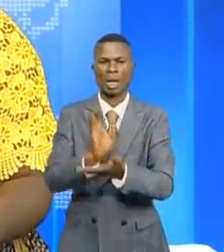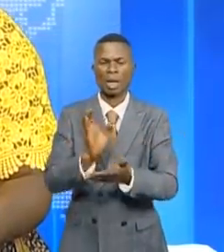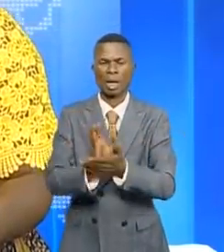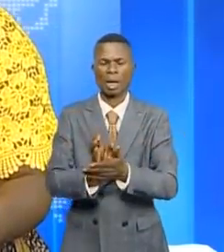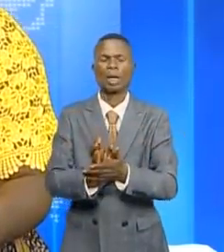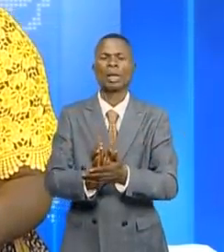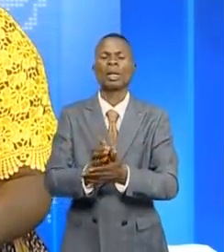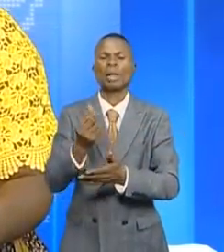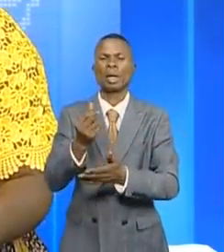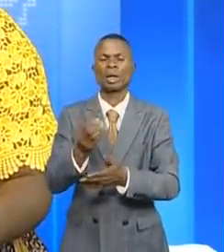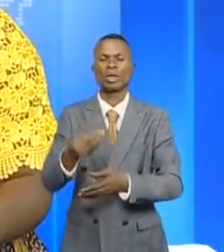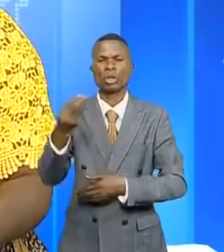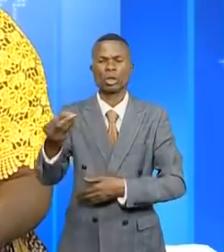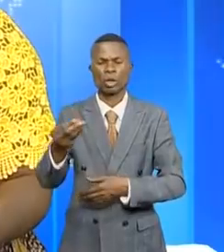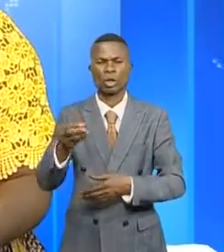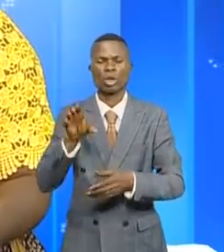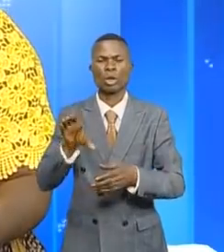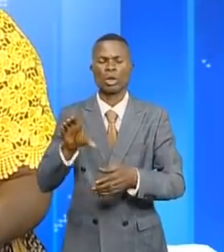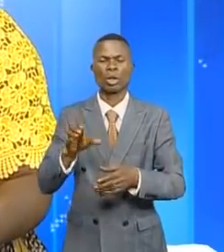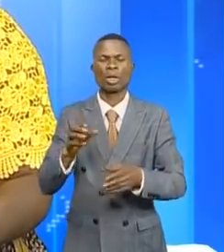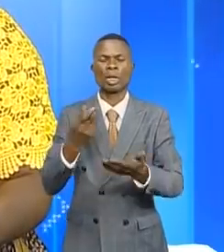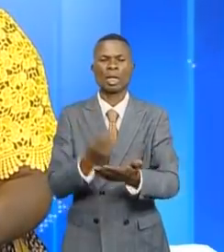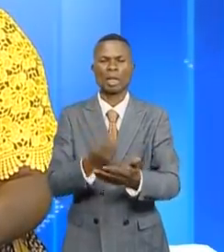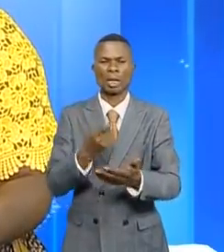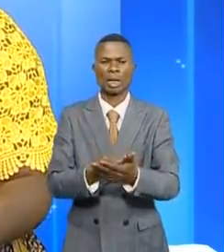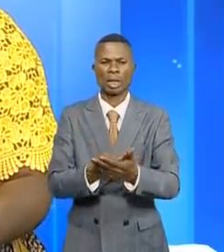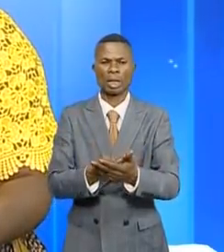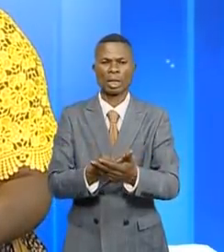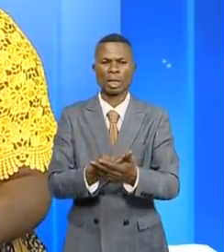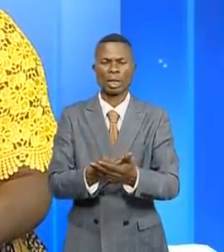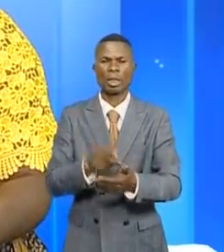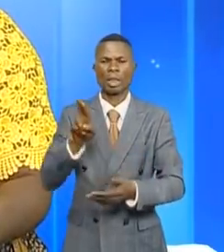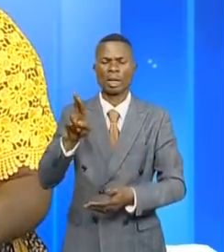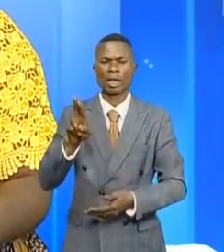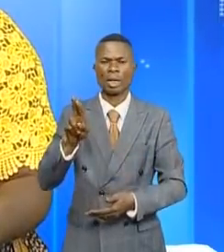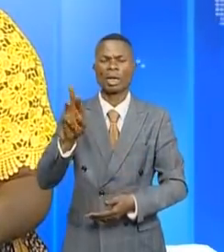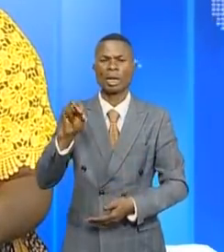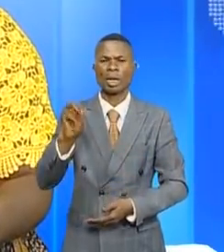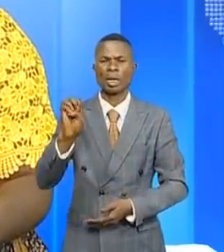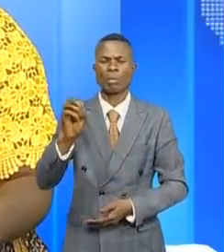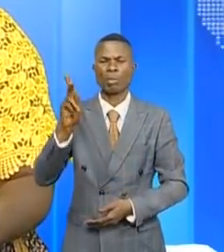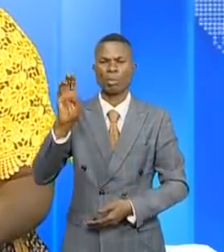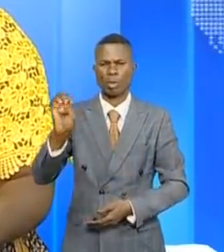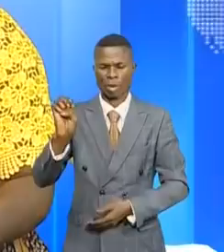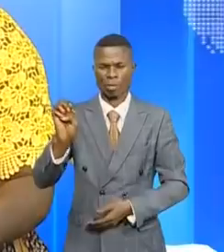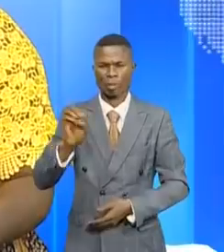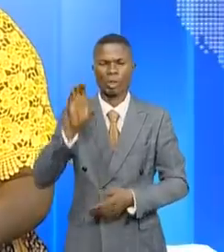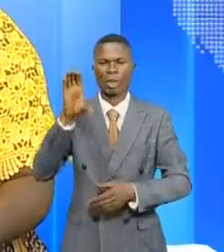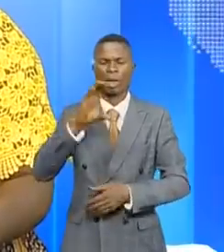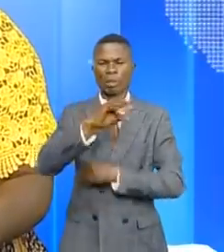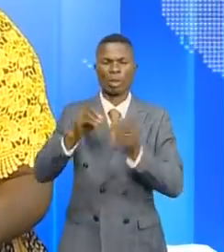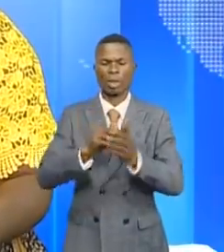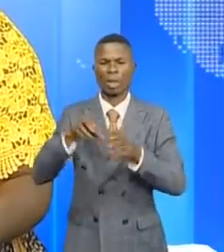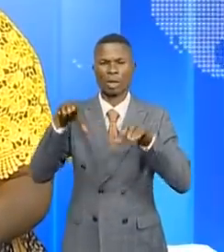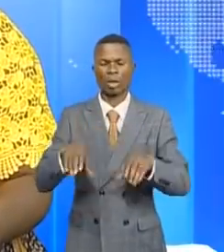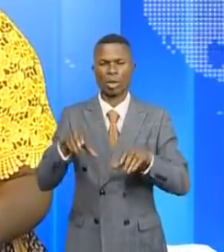crédit liées au compte général du Trésor via les comptes RME de la Banque centrale du Congo.